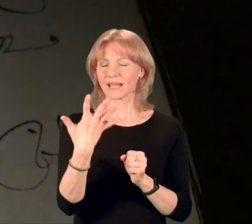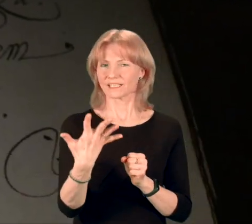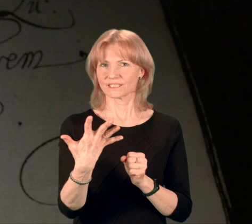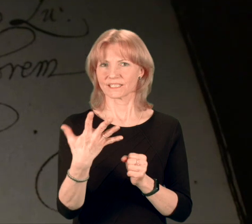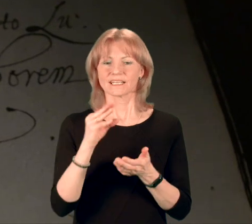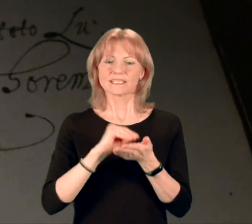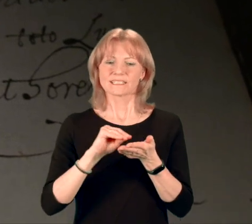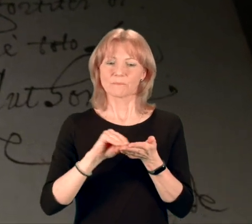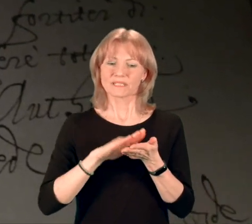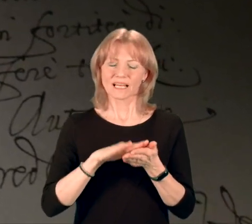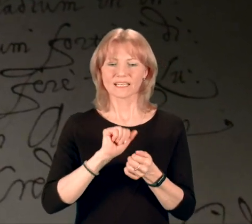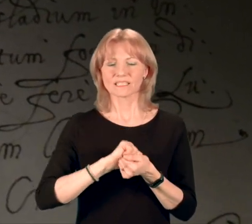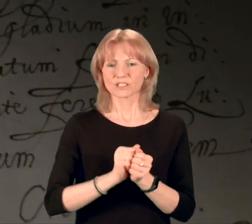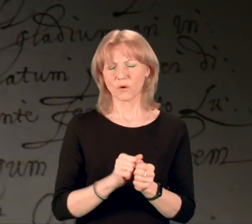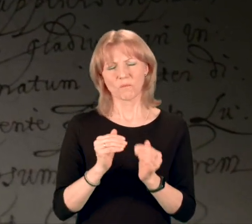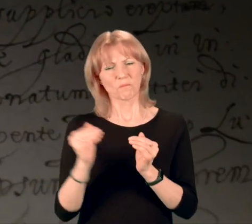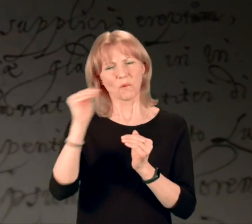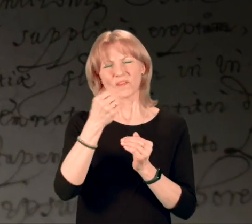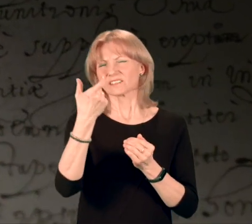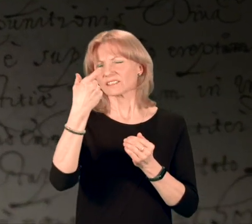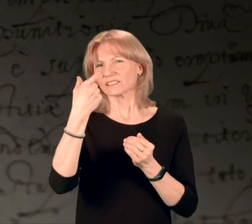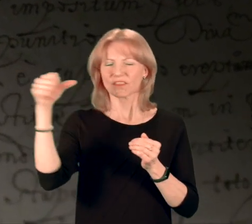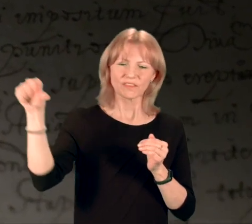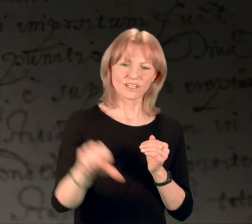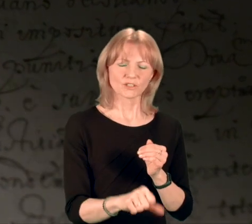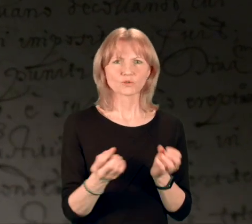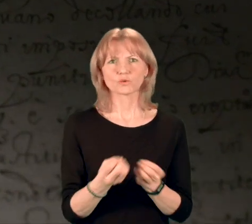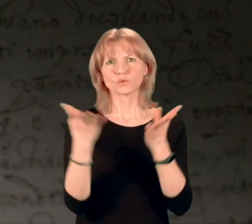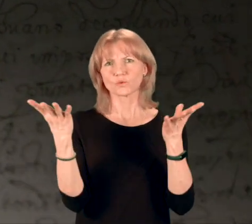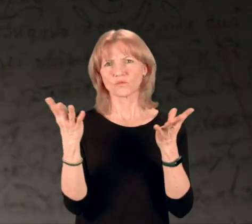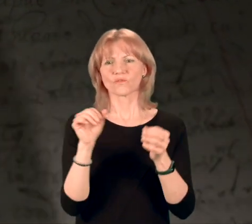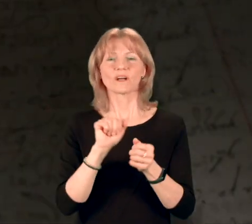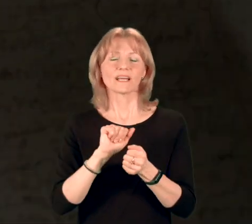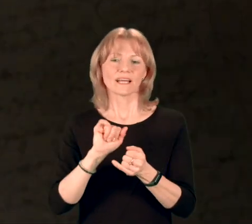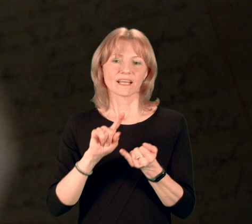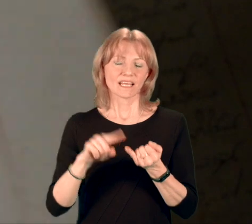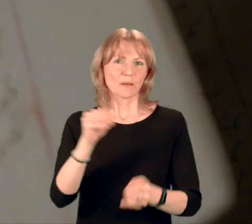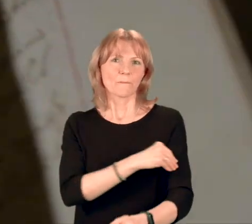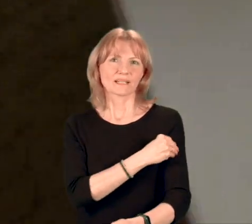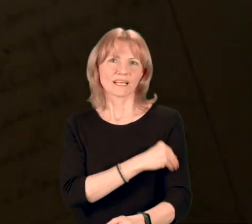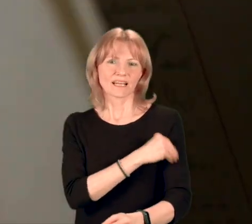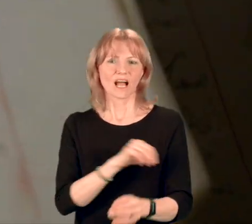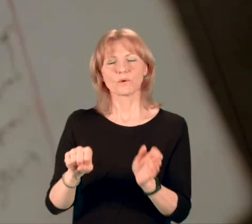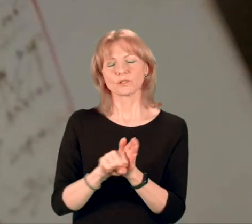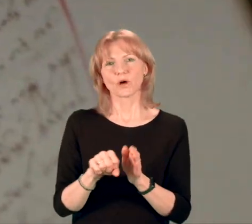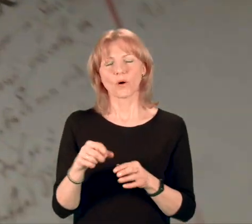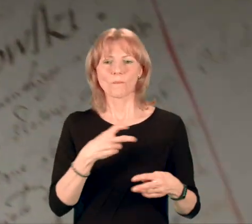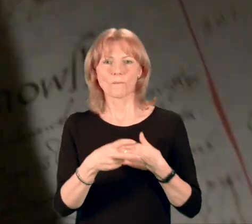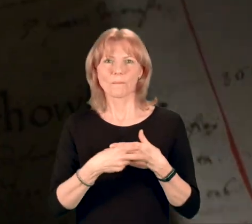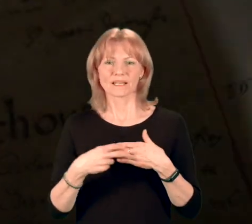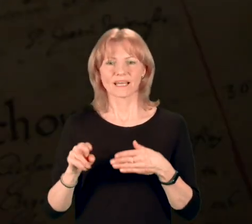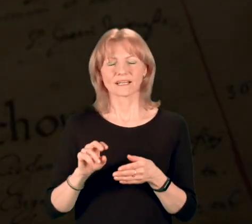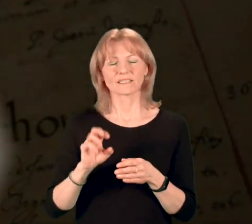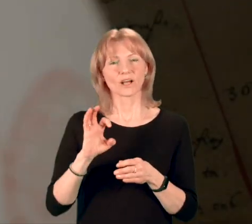ponad tysiąca przypadków cudów i otrzymanych łask, jest także niezwykle wartościowym źródłem do badań nad ruchem pielgrzymkowym